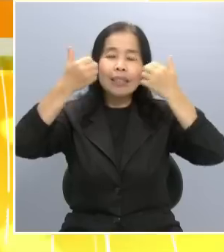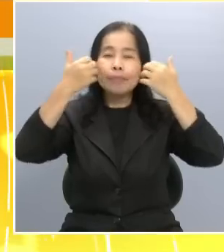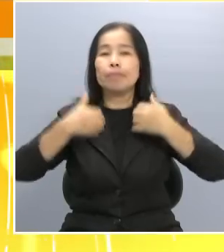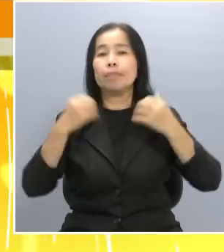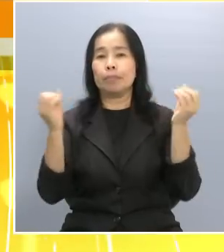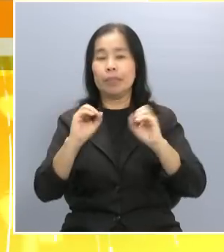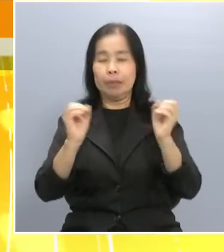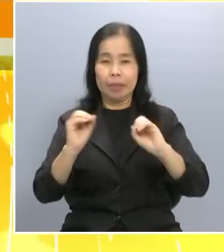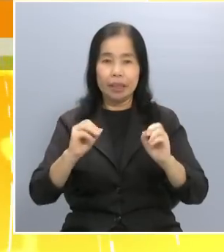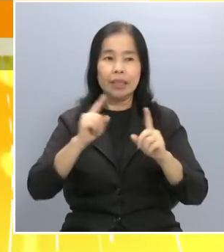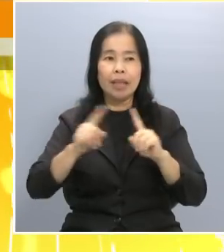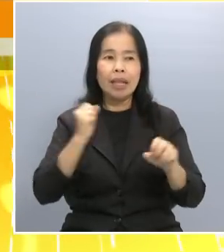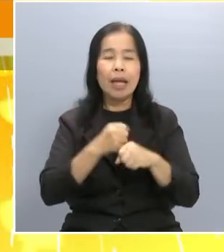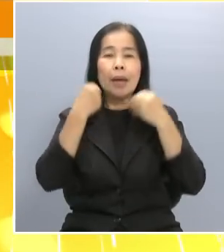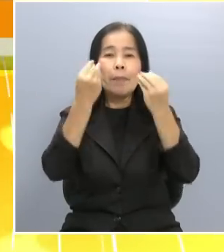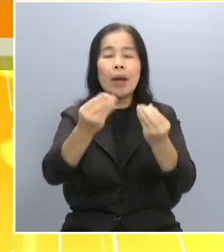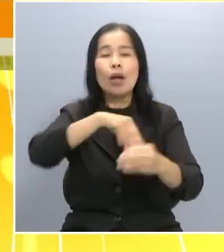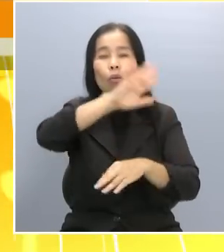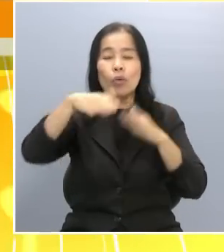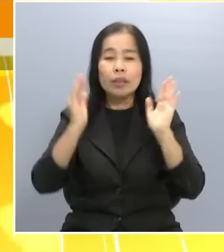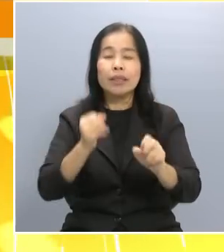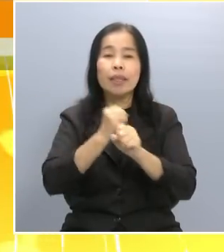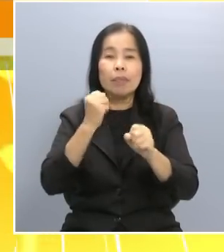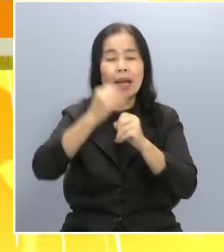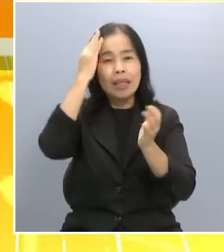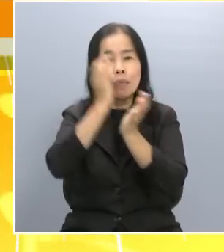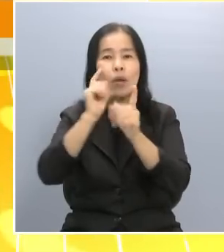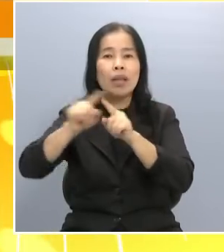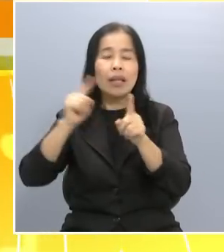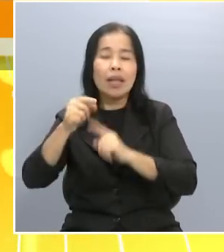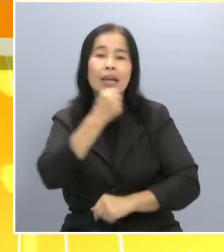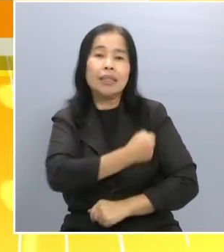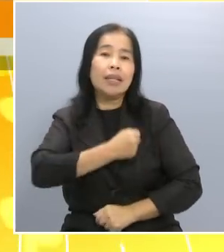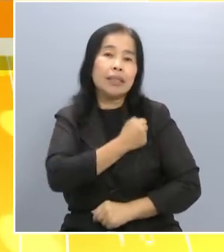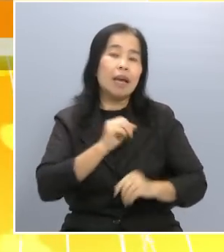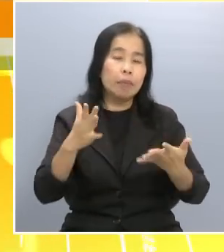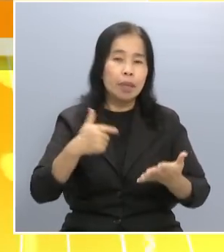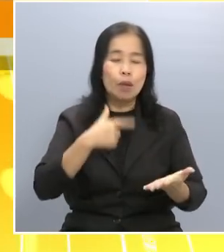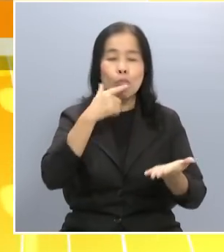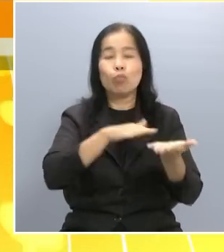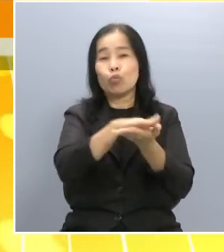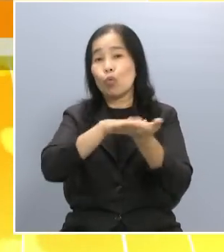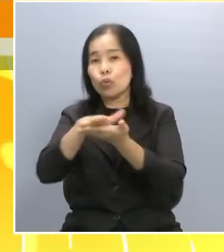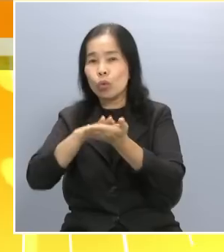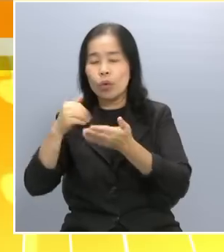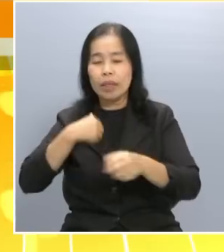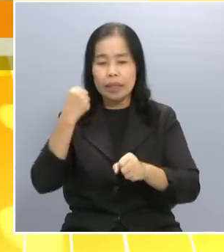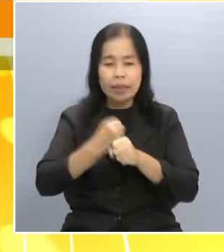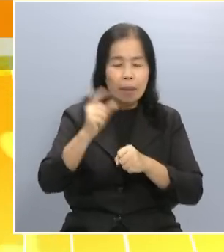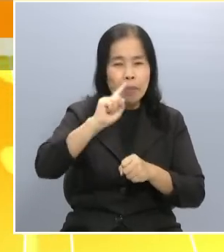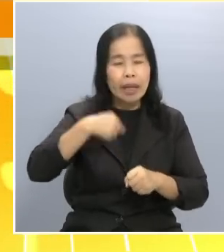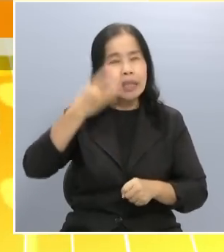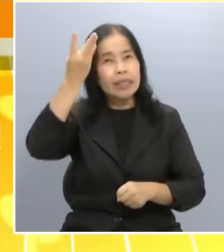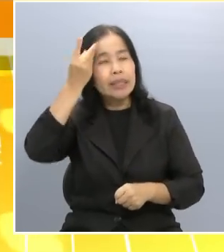สิ่งใดไปกระทบจิตใจเพื่อนๆพี่ๆข้าราชการตำรวจและทุกฝ่ายในการนี้แคทกราบขอโทษอย่างสูงที่กระทำการดังกล่าวโดยไม่ได้